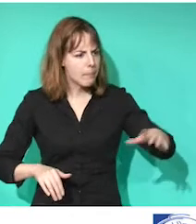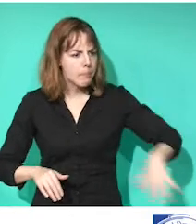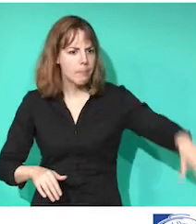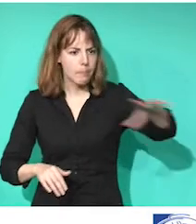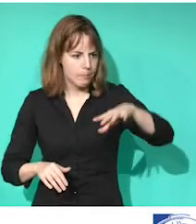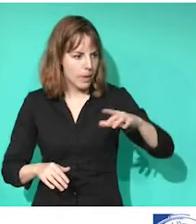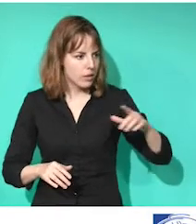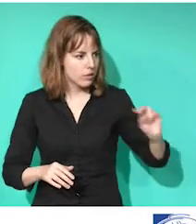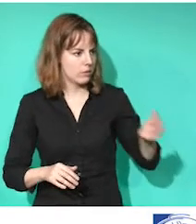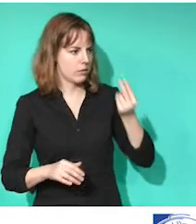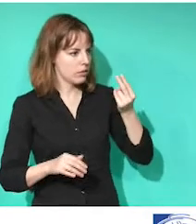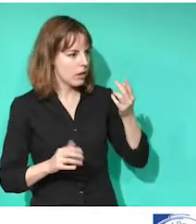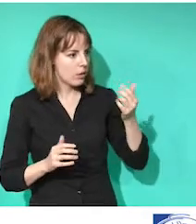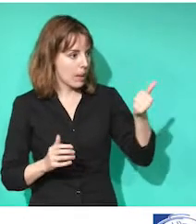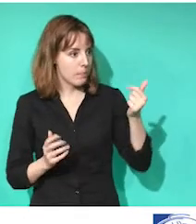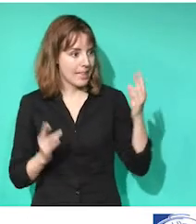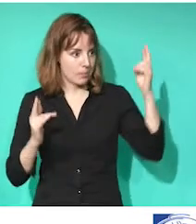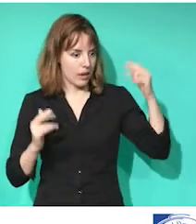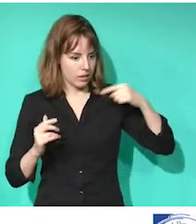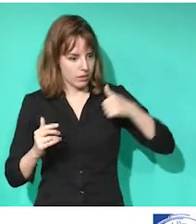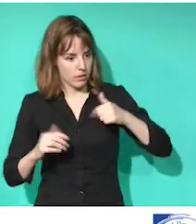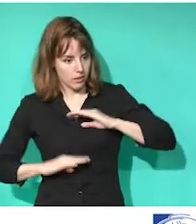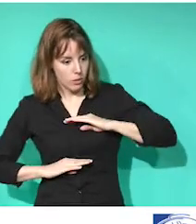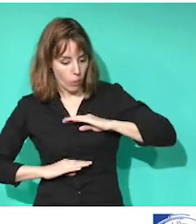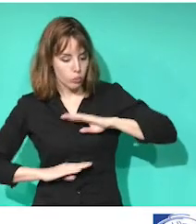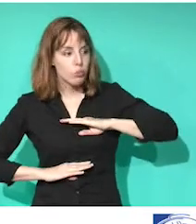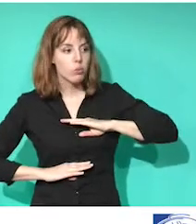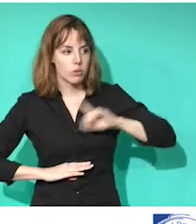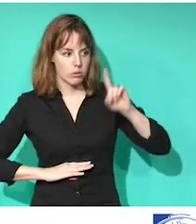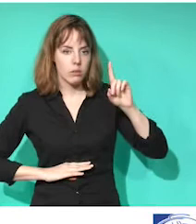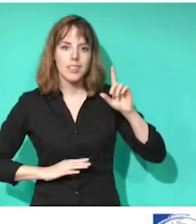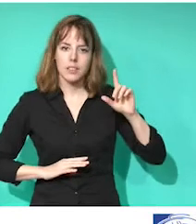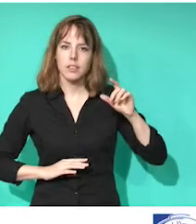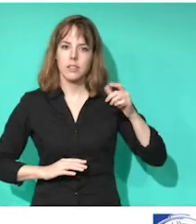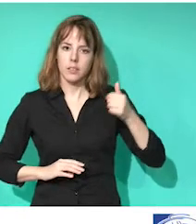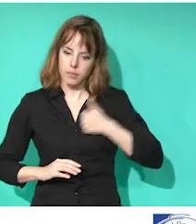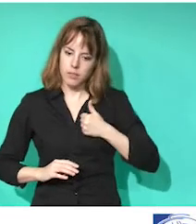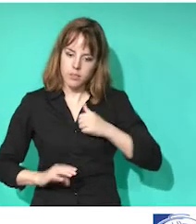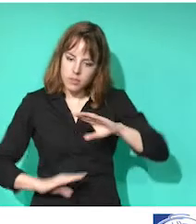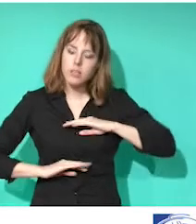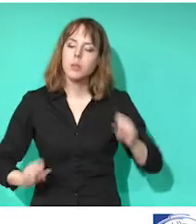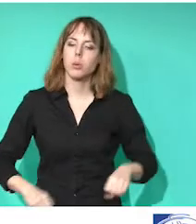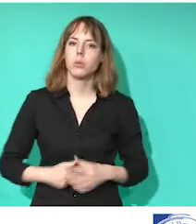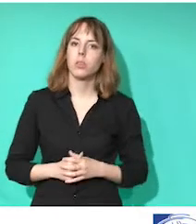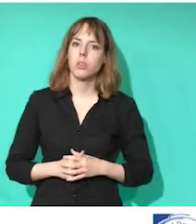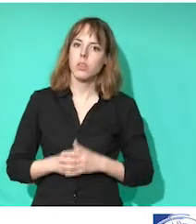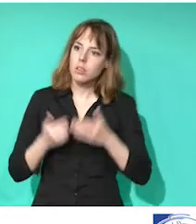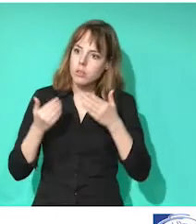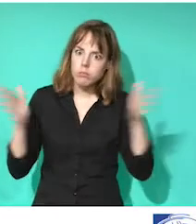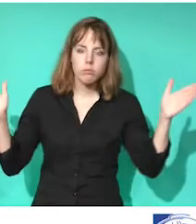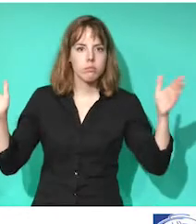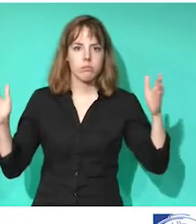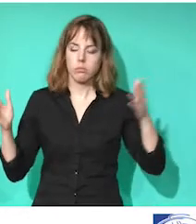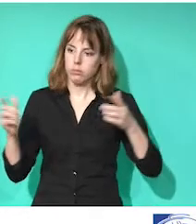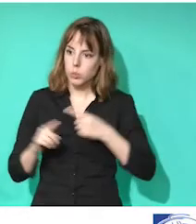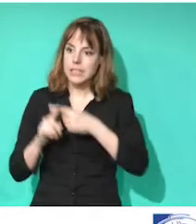espèrent de ouais, vous. Parce que ouvrir d'autres horizons, c'est toujours positif, le hockey sur